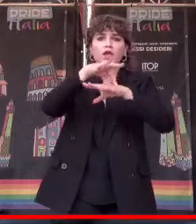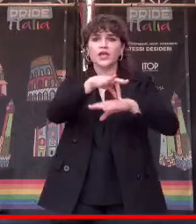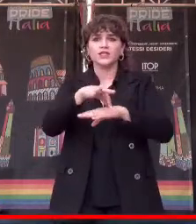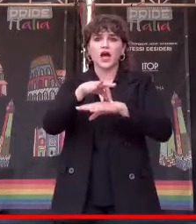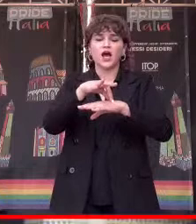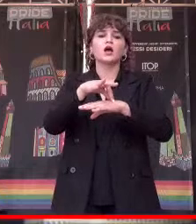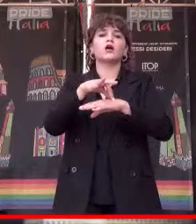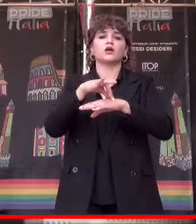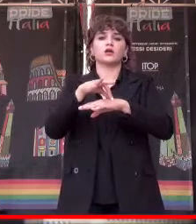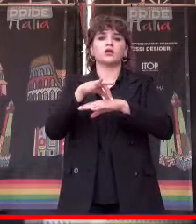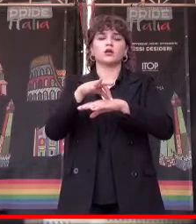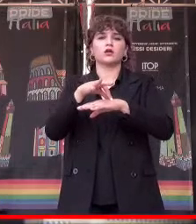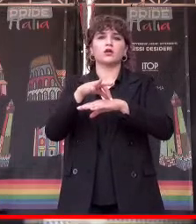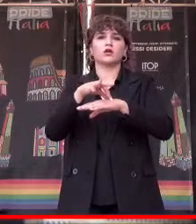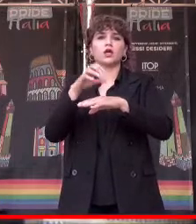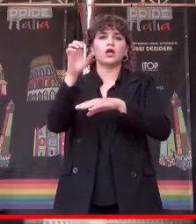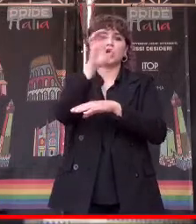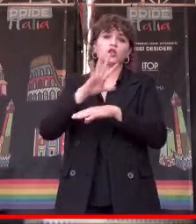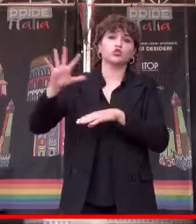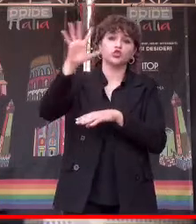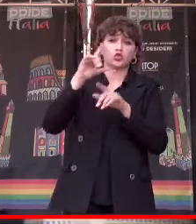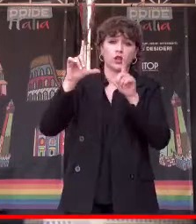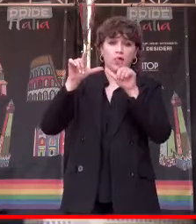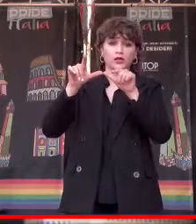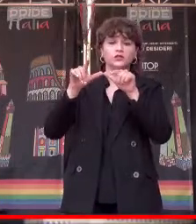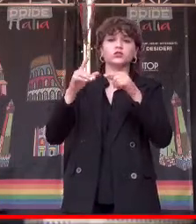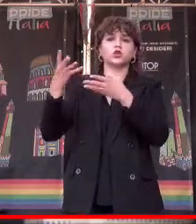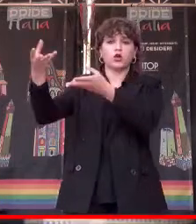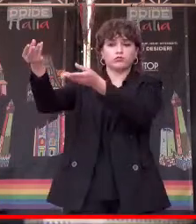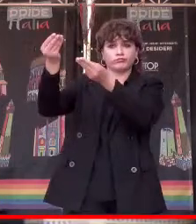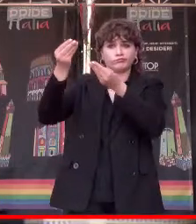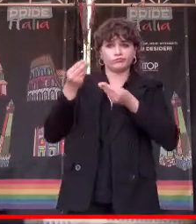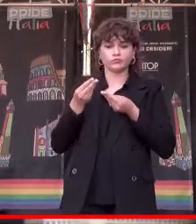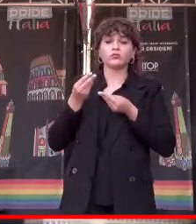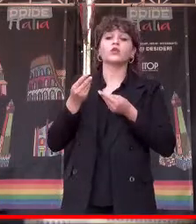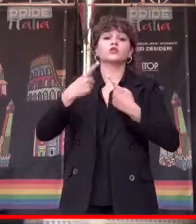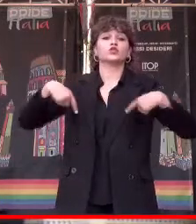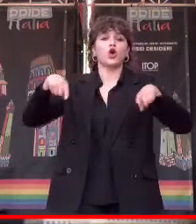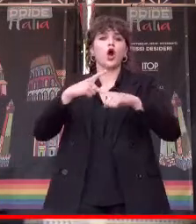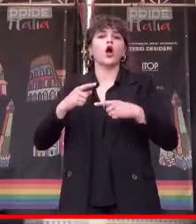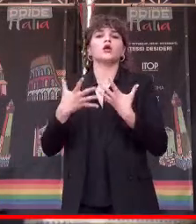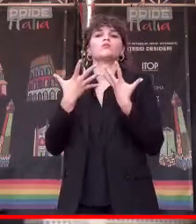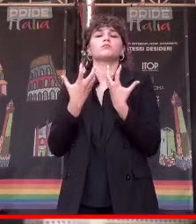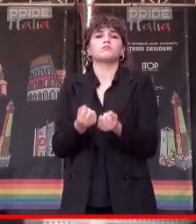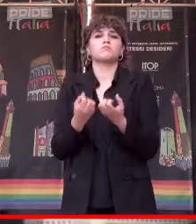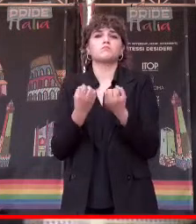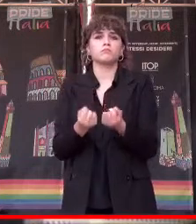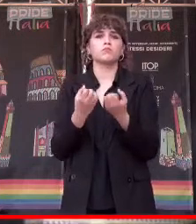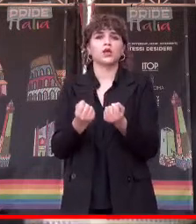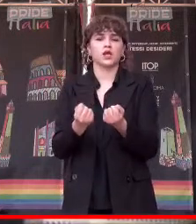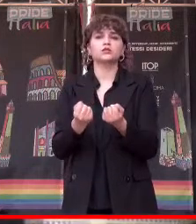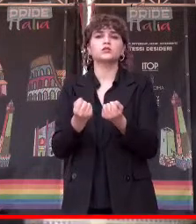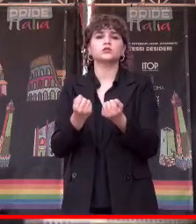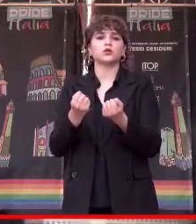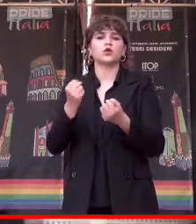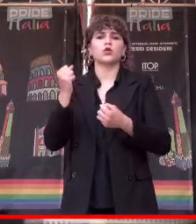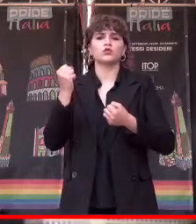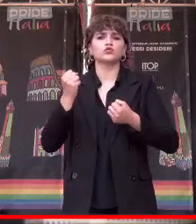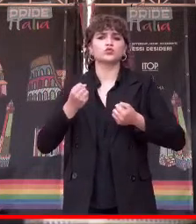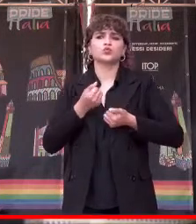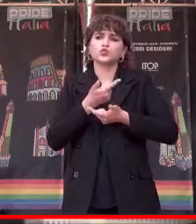Regione Lazio ha dato, ma a Monterotondo l'abbiamo attuata dopo un percorso partecipato, e quindi su una serie di numeri e su una serie